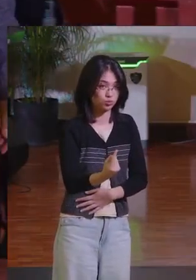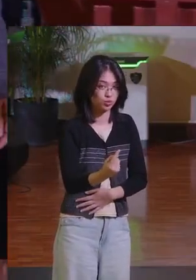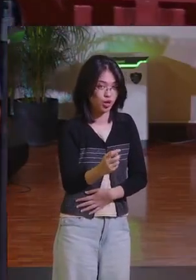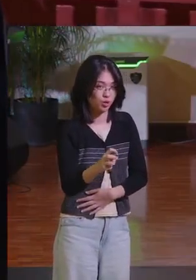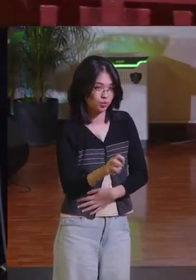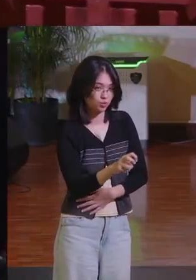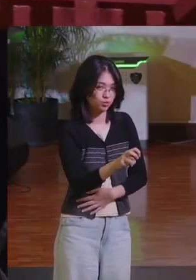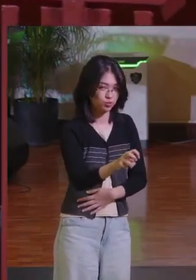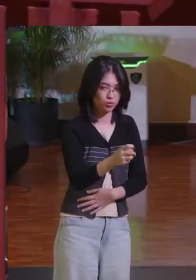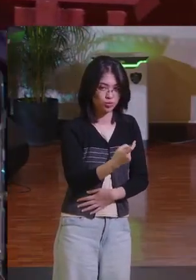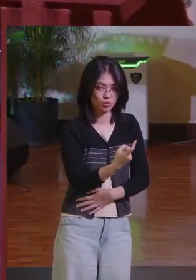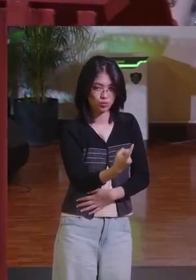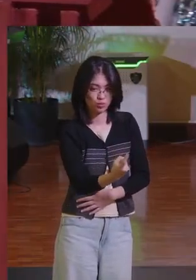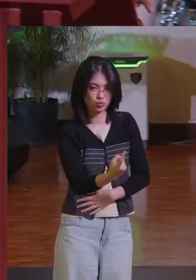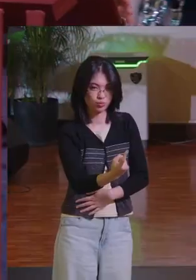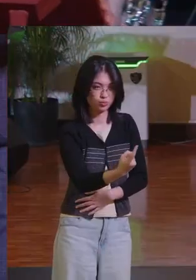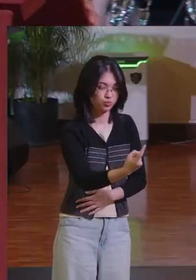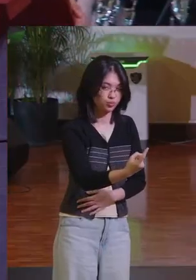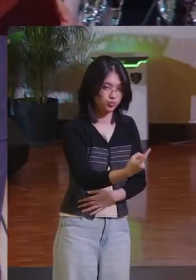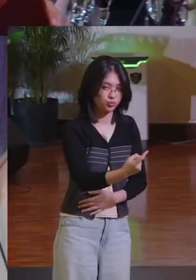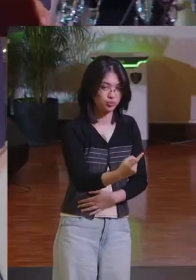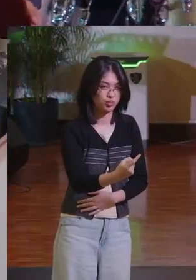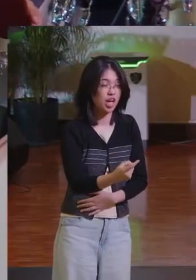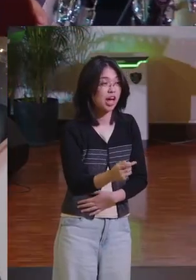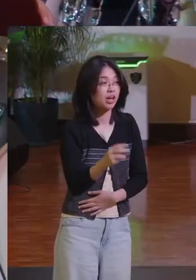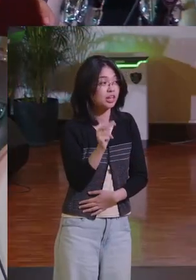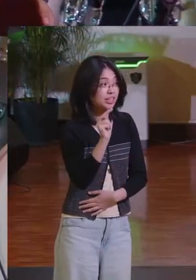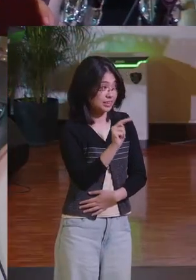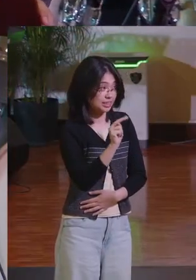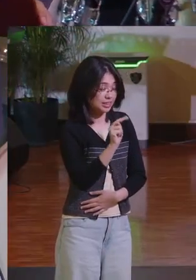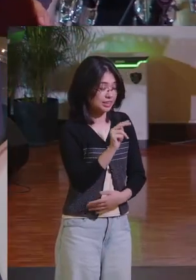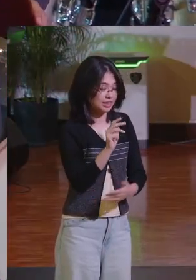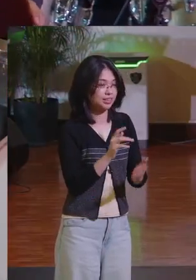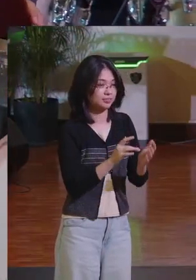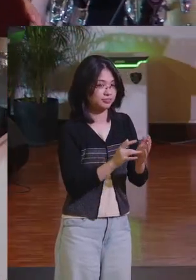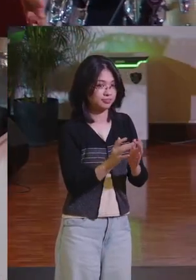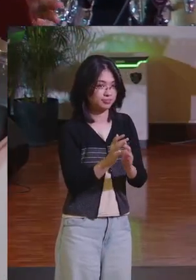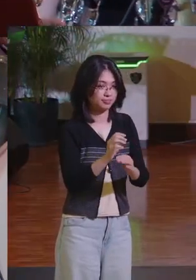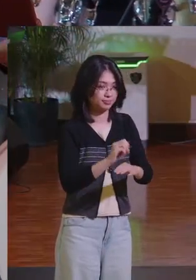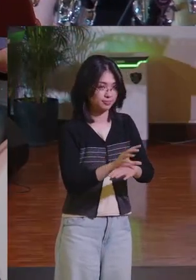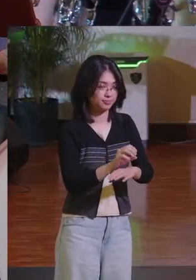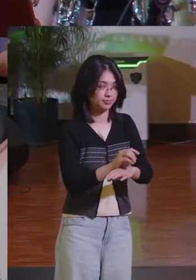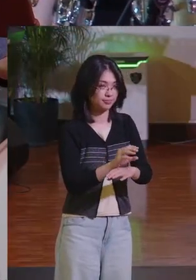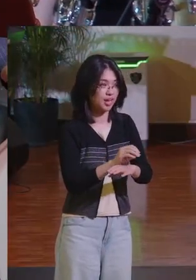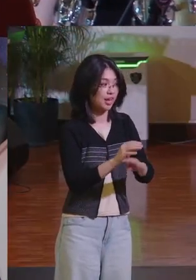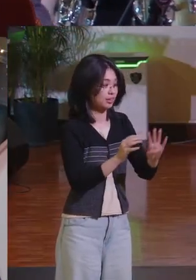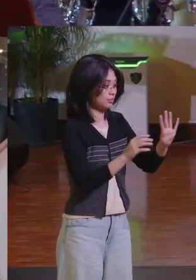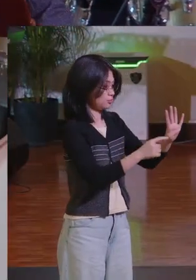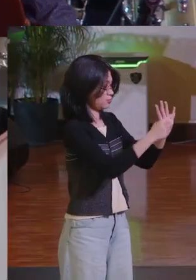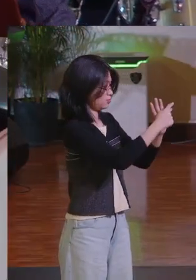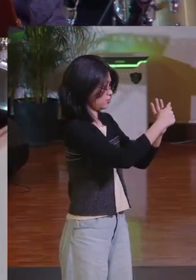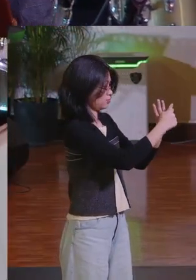Christian? Kailangan po natin ng godly counsel. At pang-apat po, alam niyo kung ano yung pang-apat?